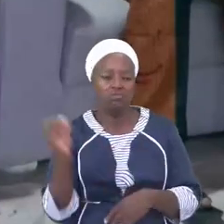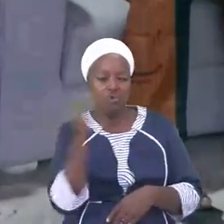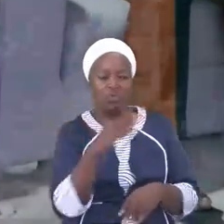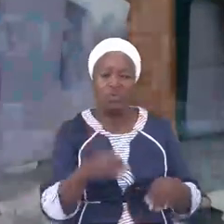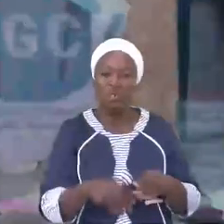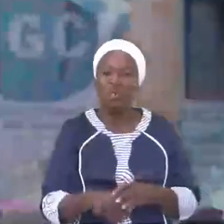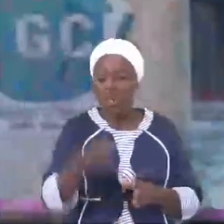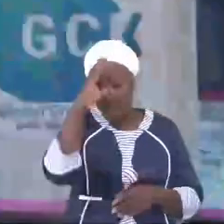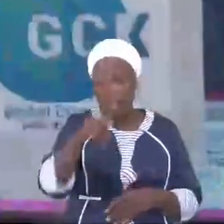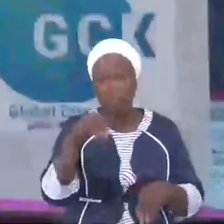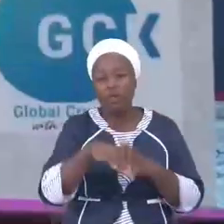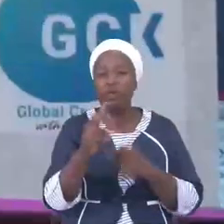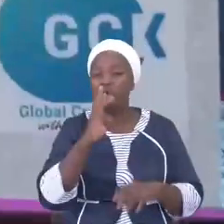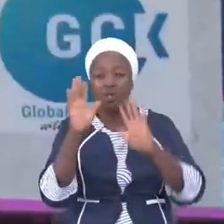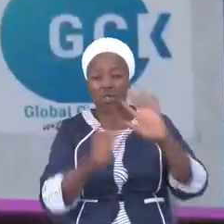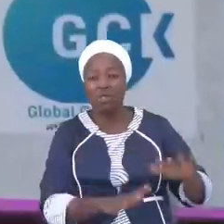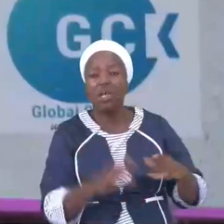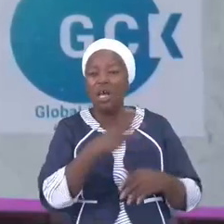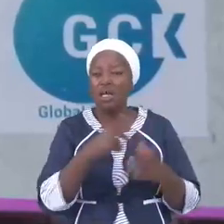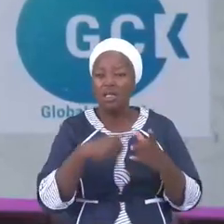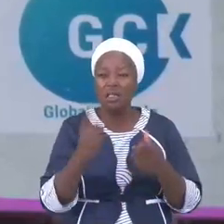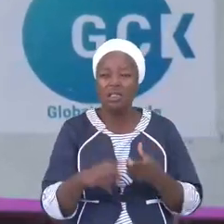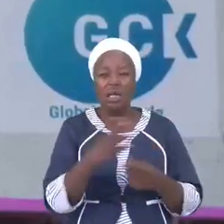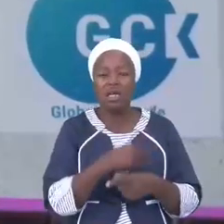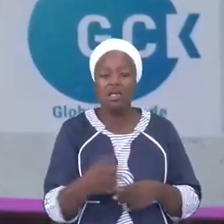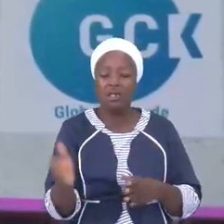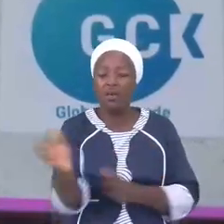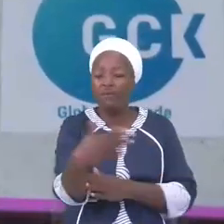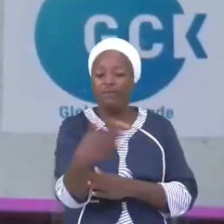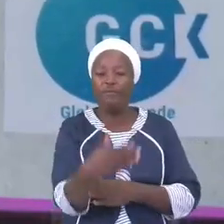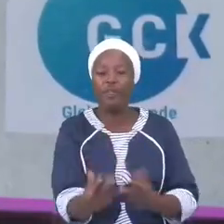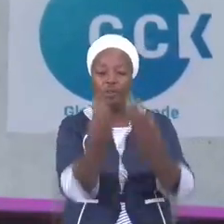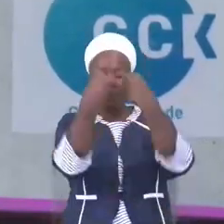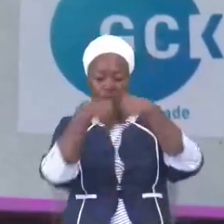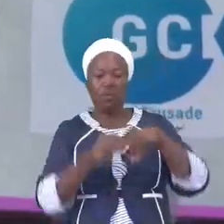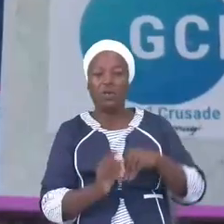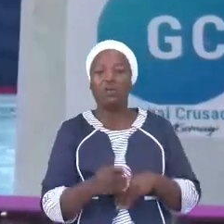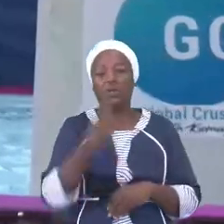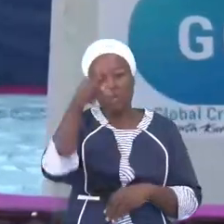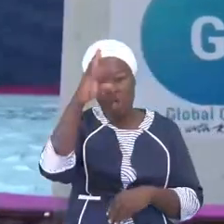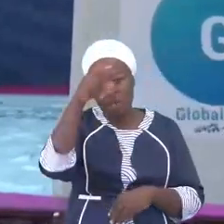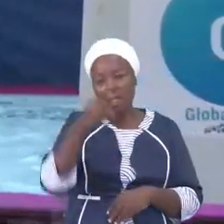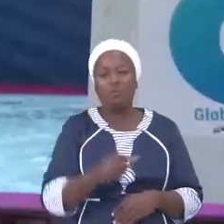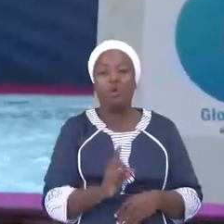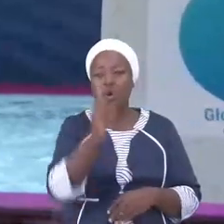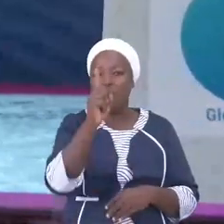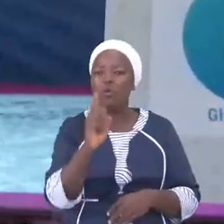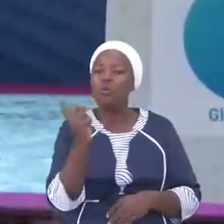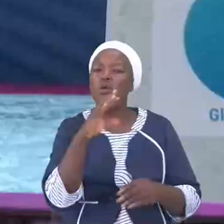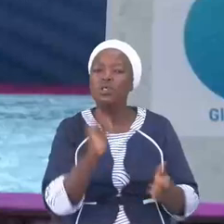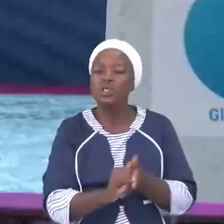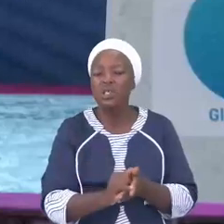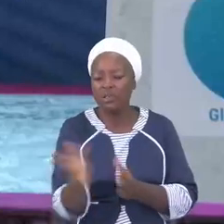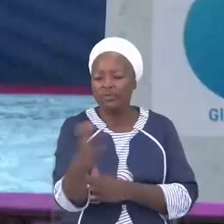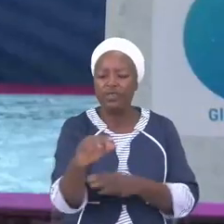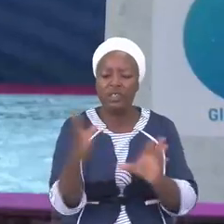mer et la baleine l'a reçu, l'a envalé. Où est-ce que la baleine va l'emmener? Il était